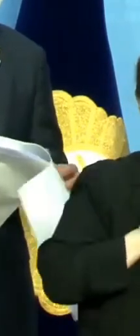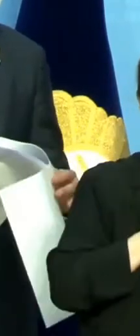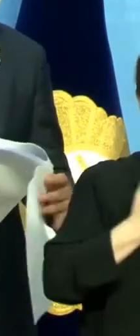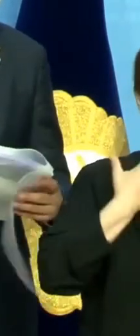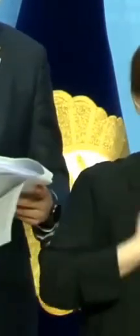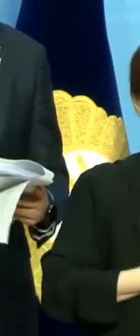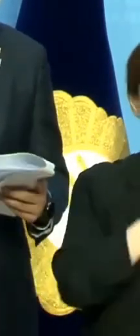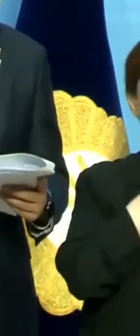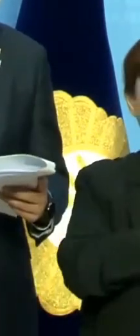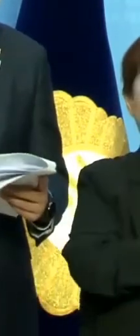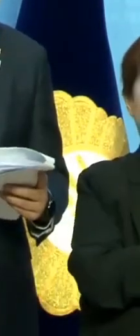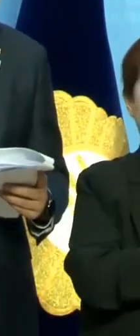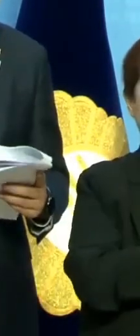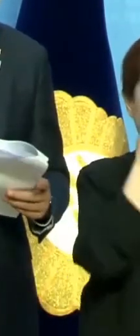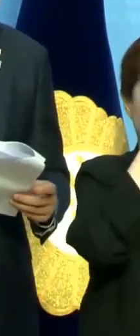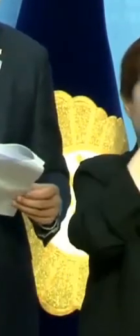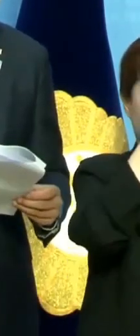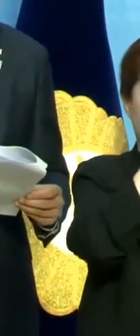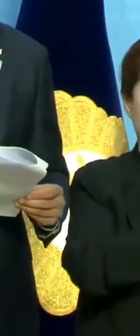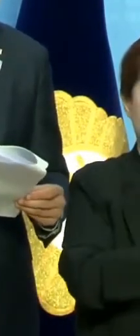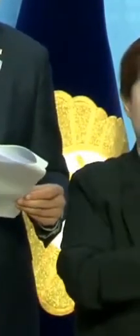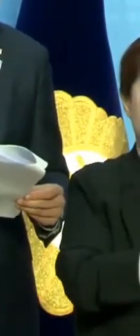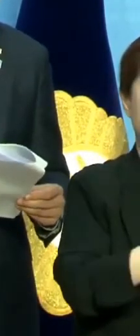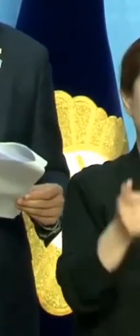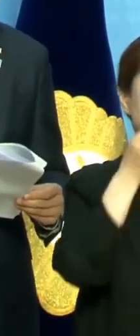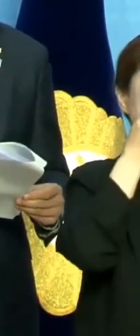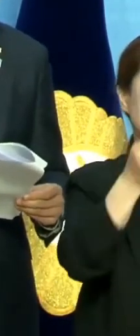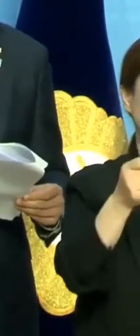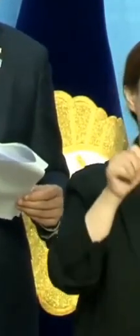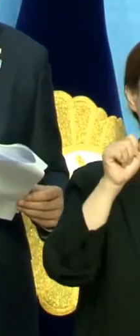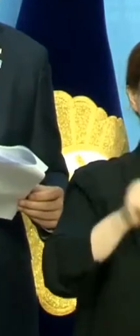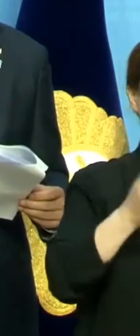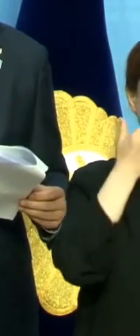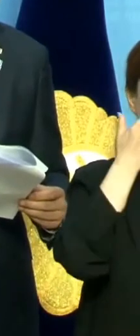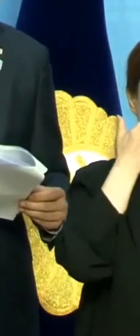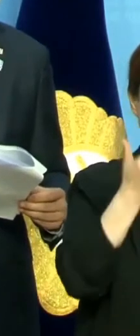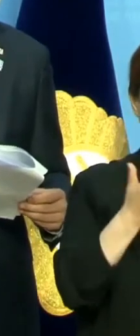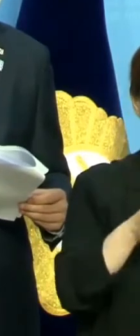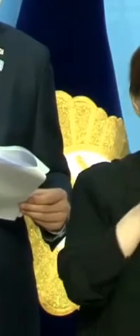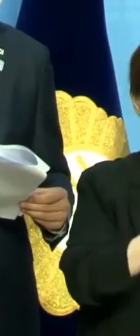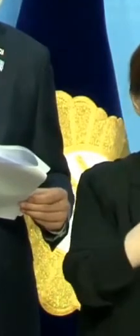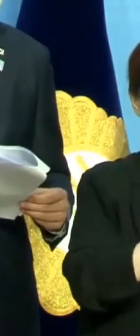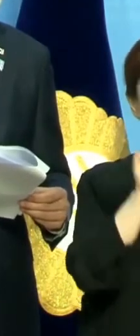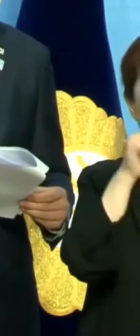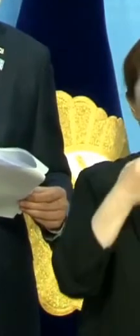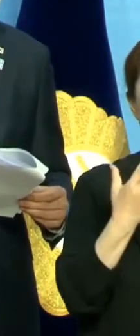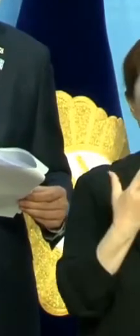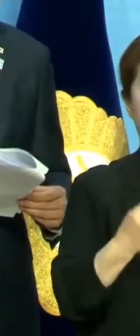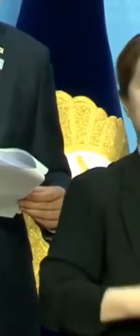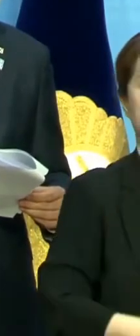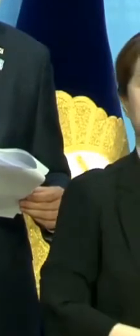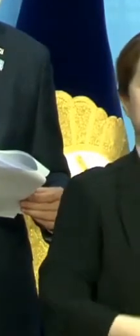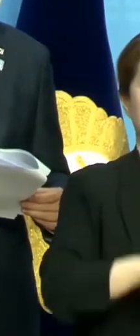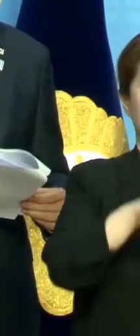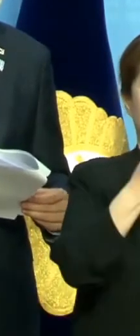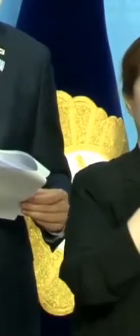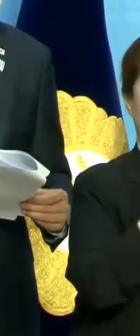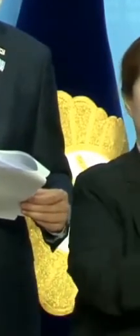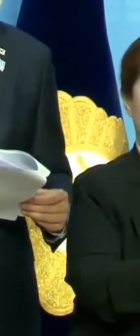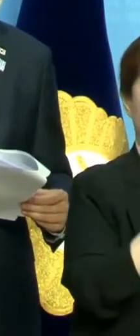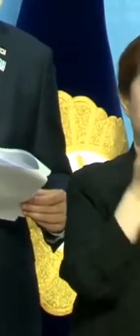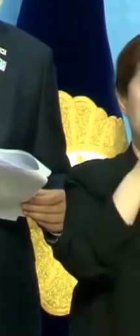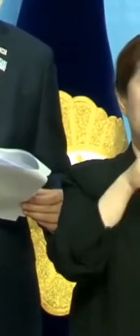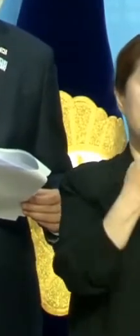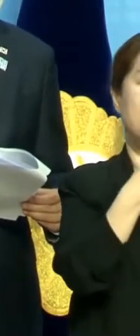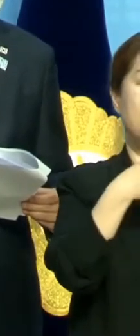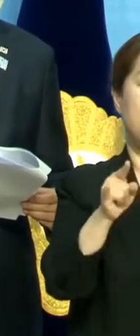토로하였습니다. 조사 결과 이것은 명백한 대기업 배구단의 사기 갑질이었습니다. 고 선수와 현대건설